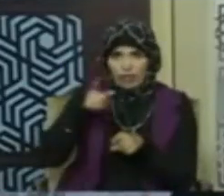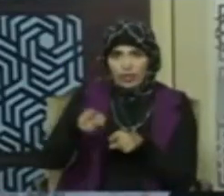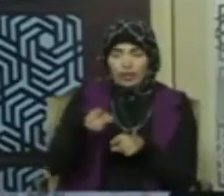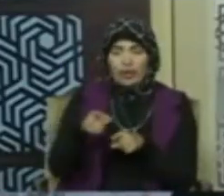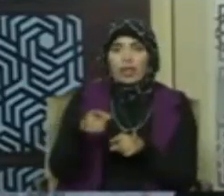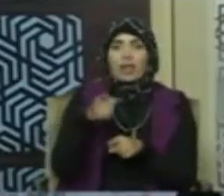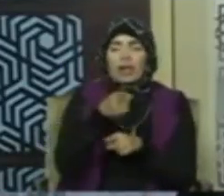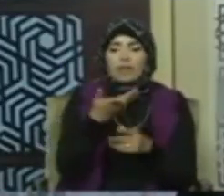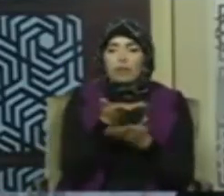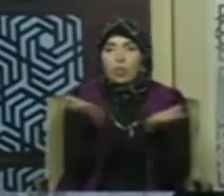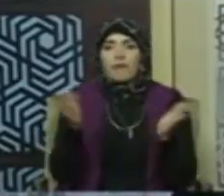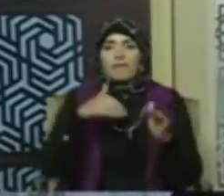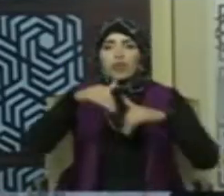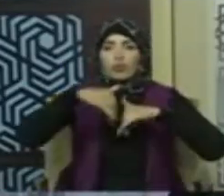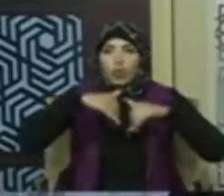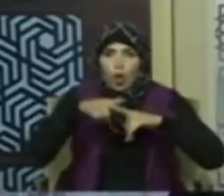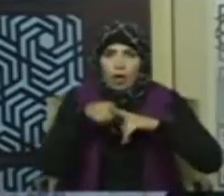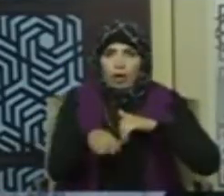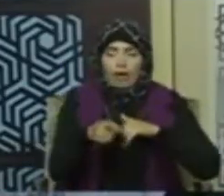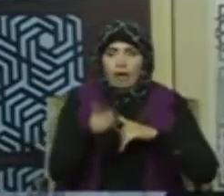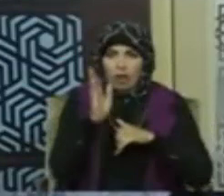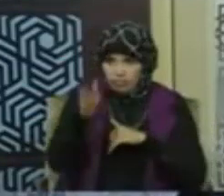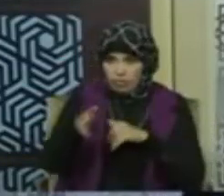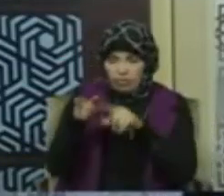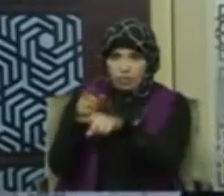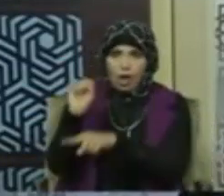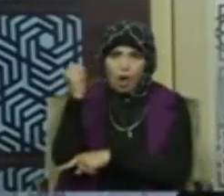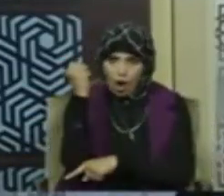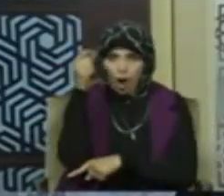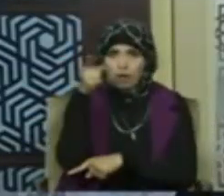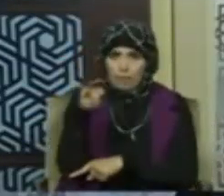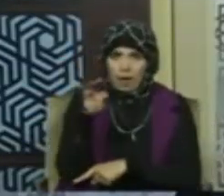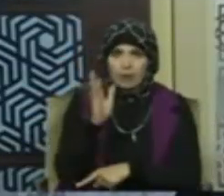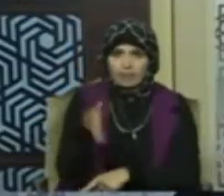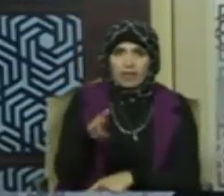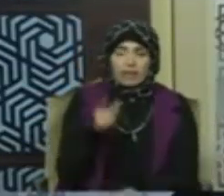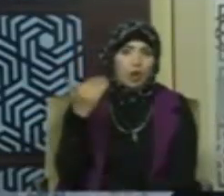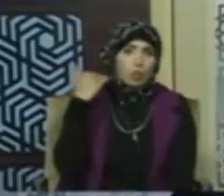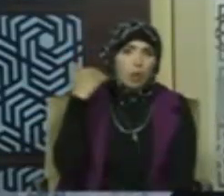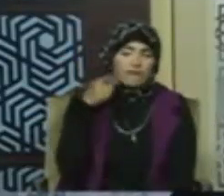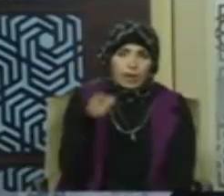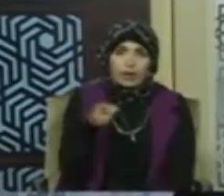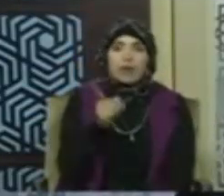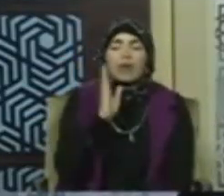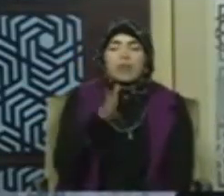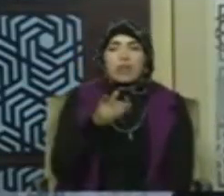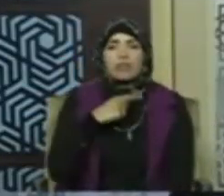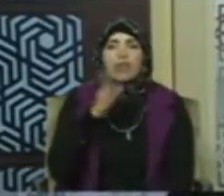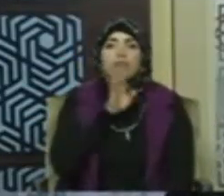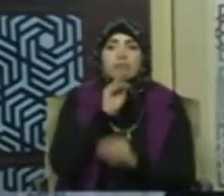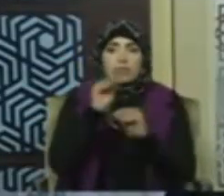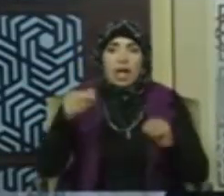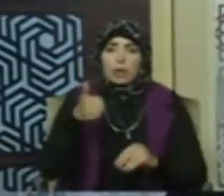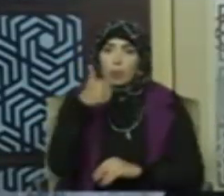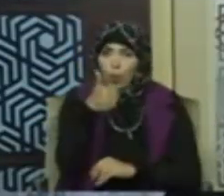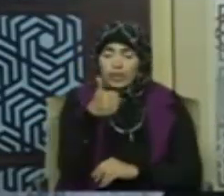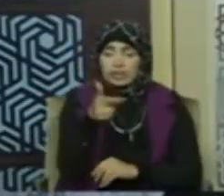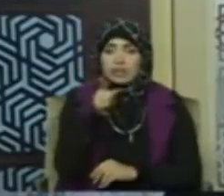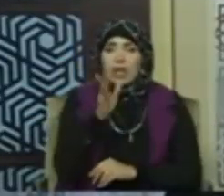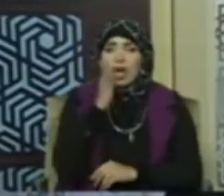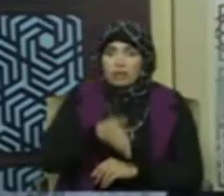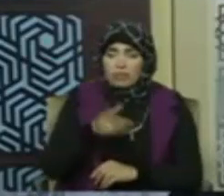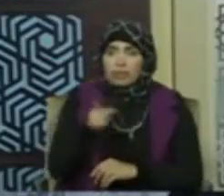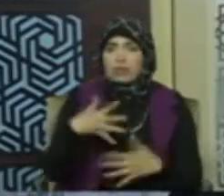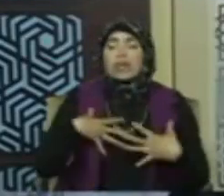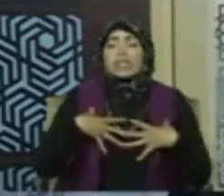لهم الطرق؟ هل تستطيع أن توفر لهم الكهرباء؟ هل تستطيع أن توفر لهم التعليم الجيد؟ هل تستطيع أن توفر لهم